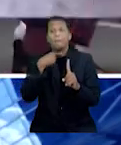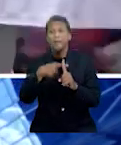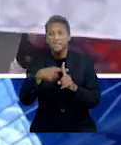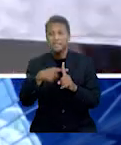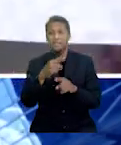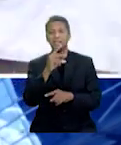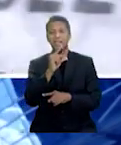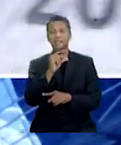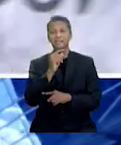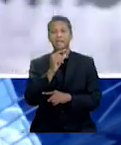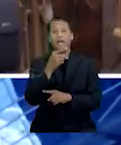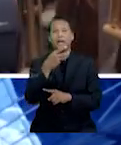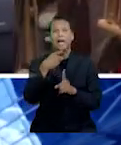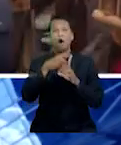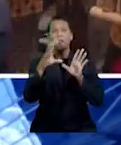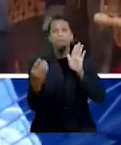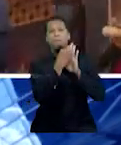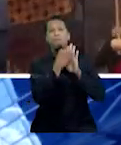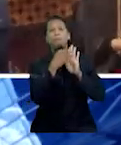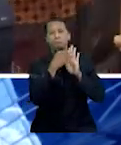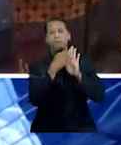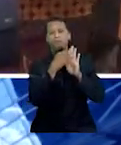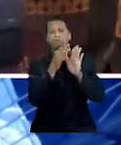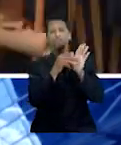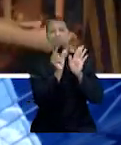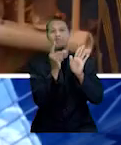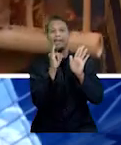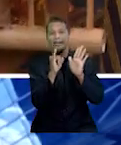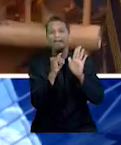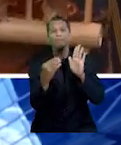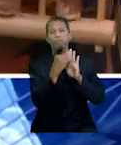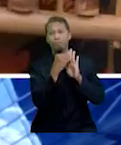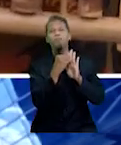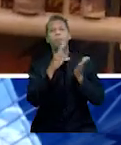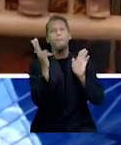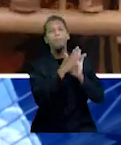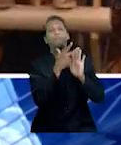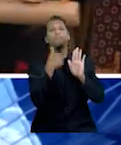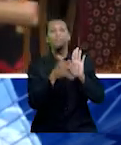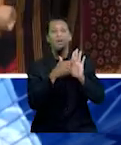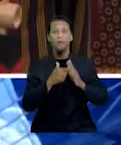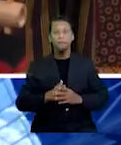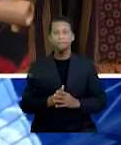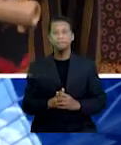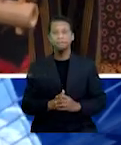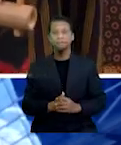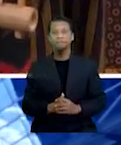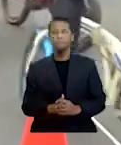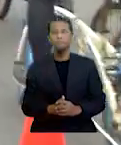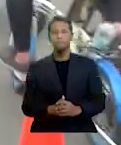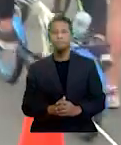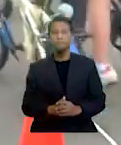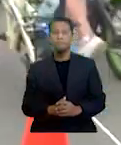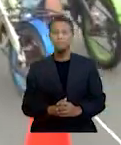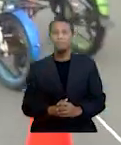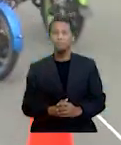sambil menari, dan juga lintasan-lintasan yang dimulai dari Bundaran HI kemudian juga di kawasan Tamrin